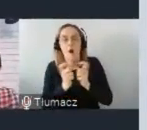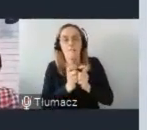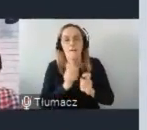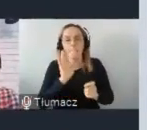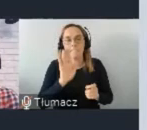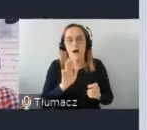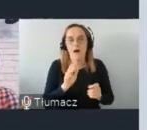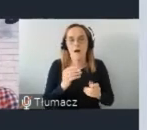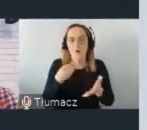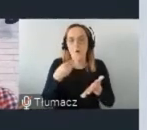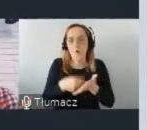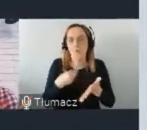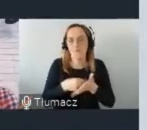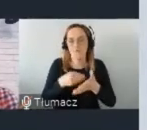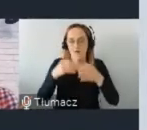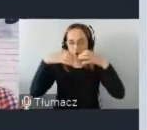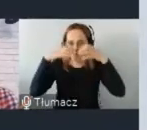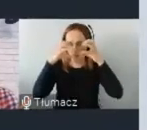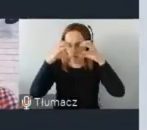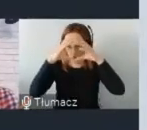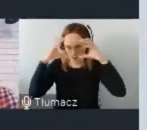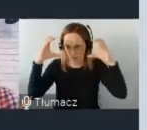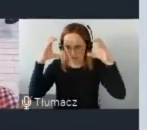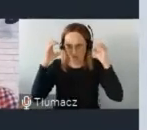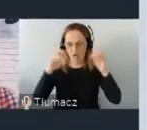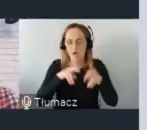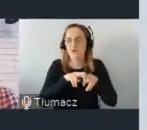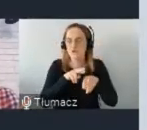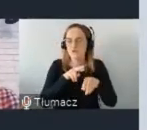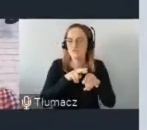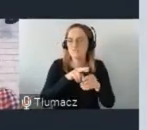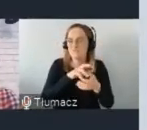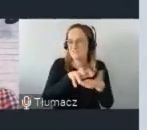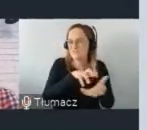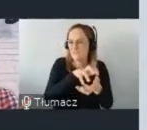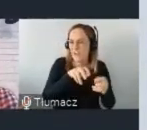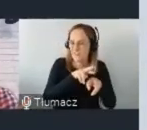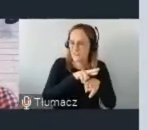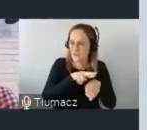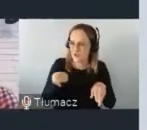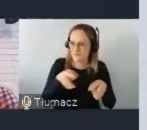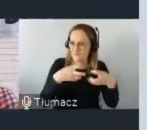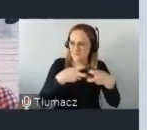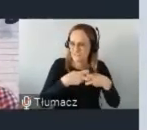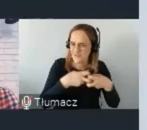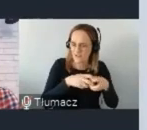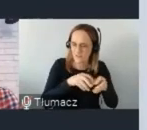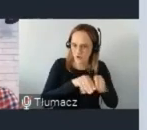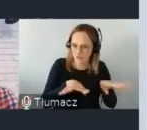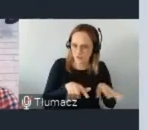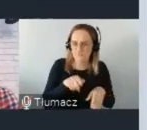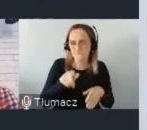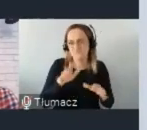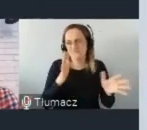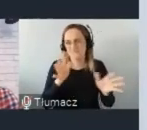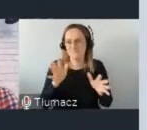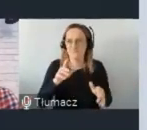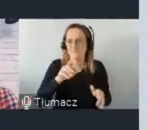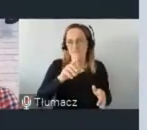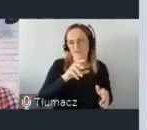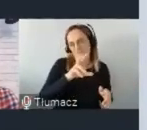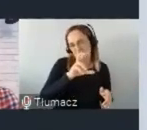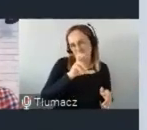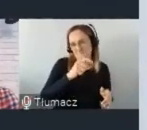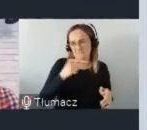takie kupne gogle wirtualnej rzeczywistości. One zaczynają się od kilkudziesięciu złotych, kończąc pewnie na